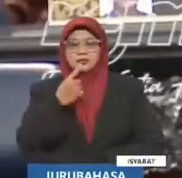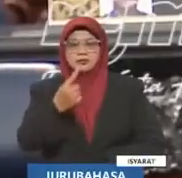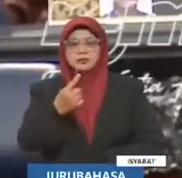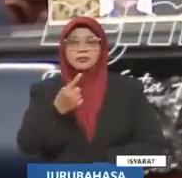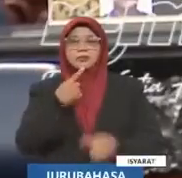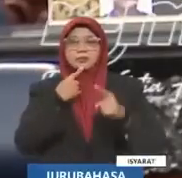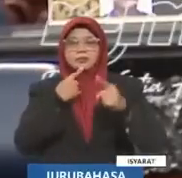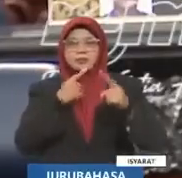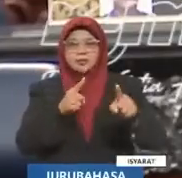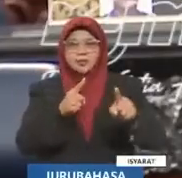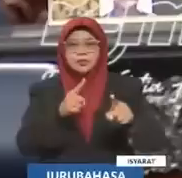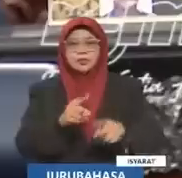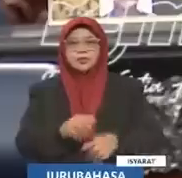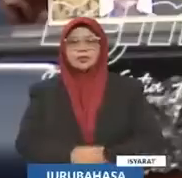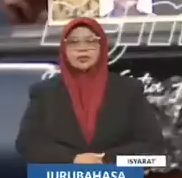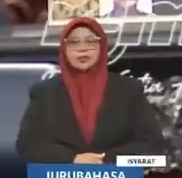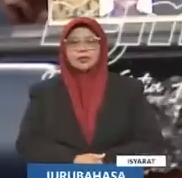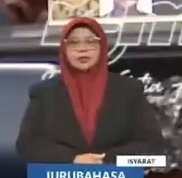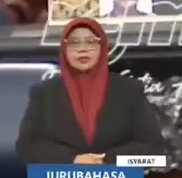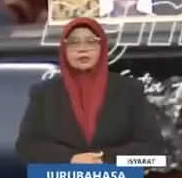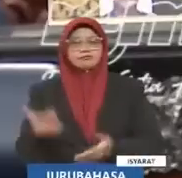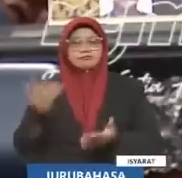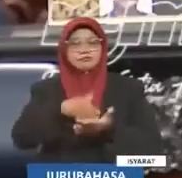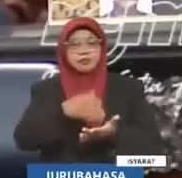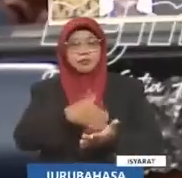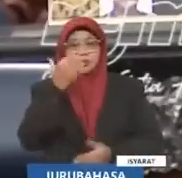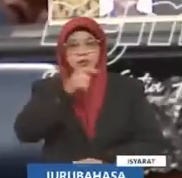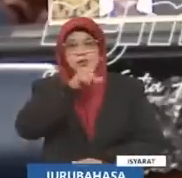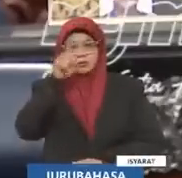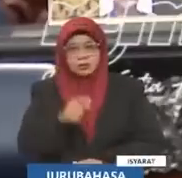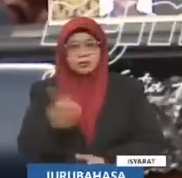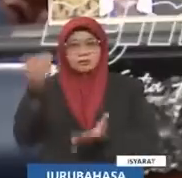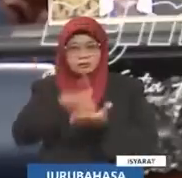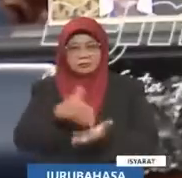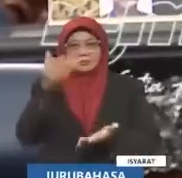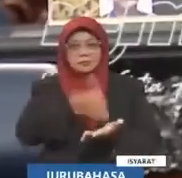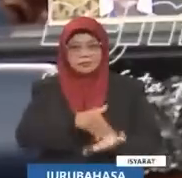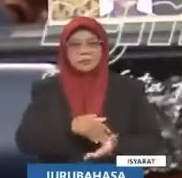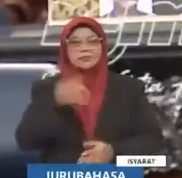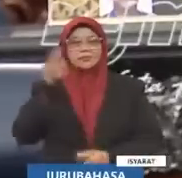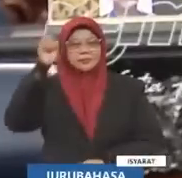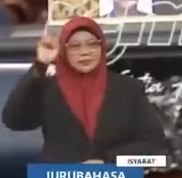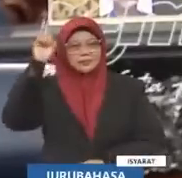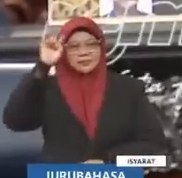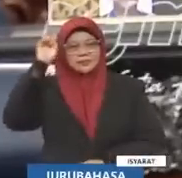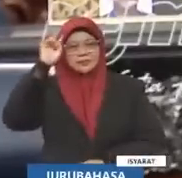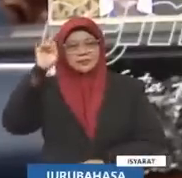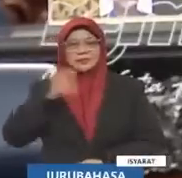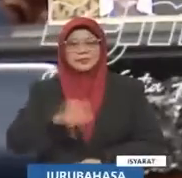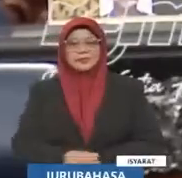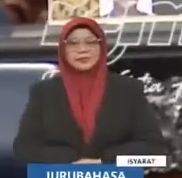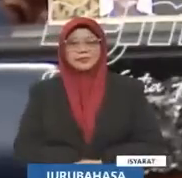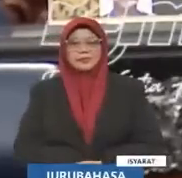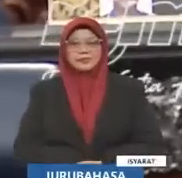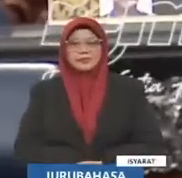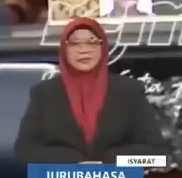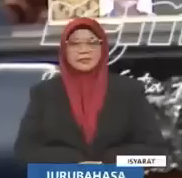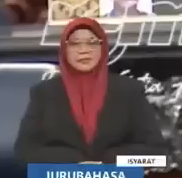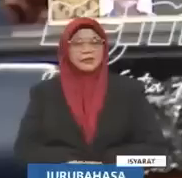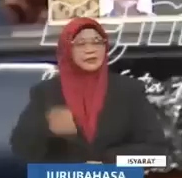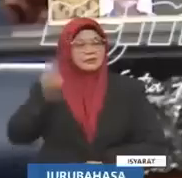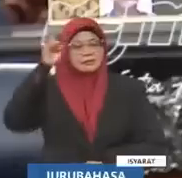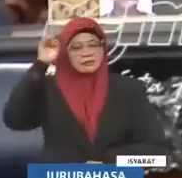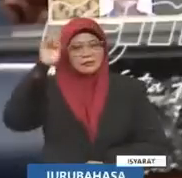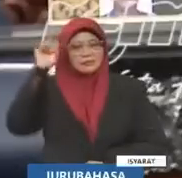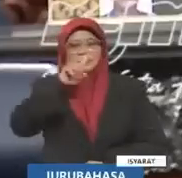jawaban Kongkalikong akan Nah soal dan punggung talikung soal-soal lain